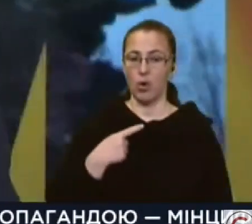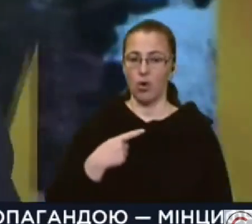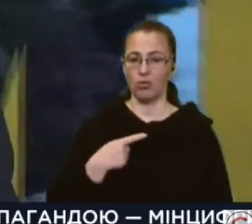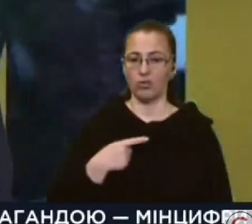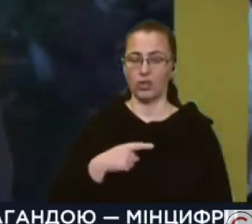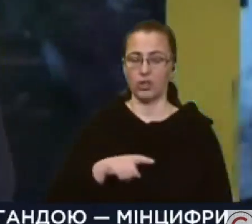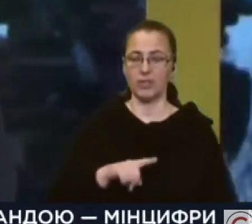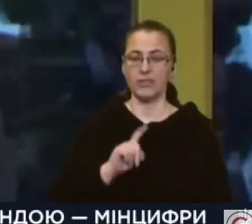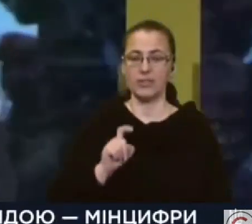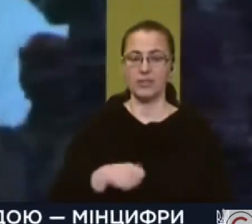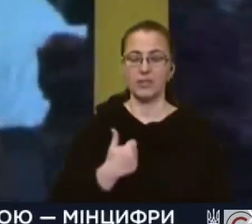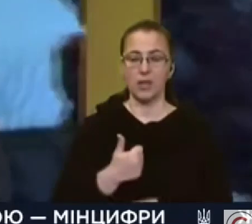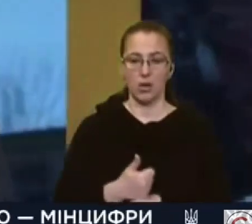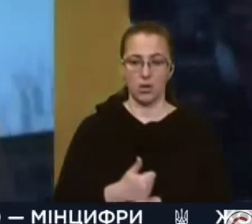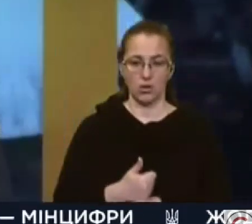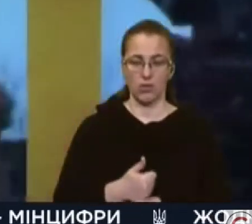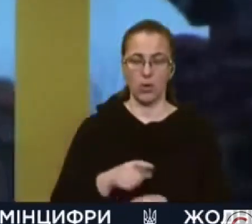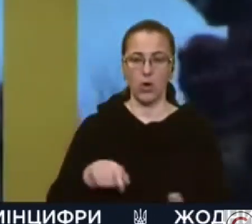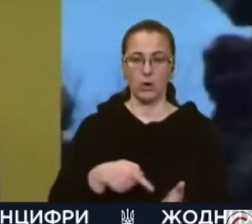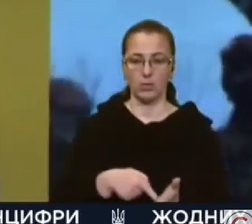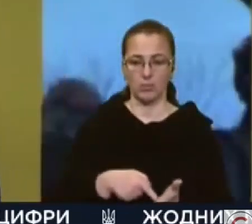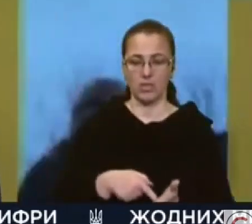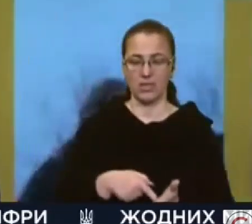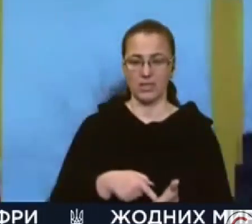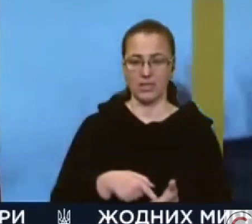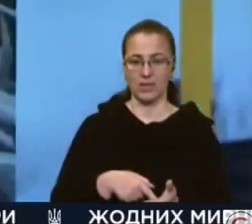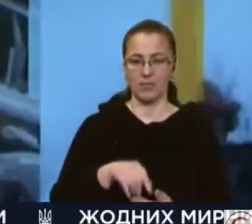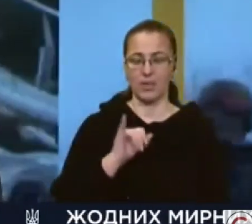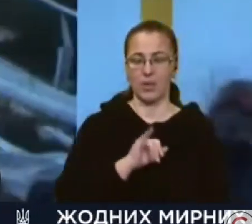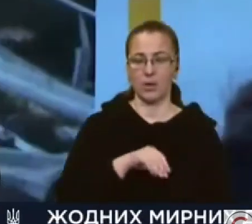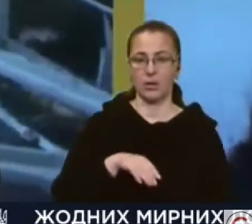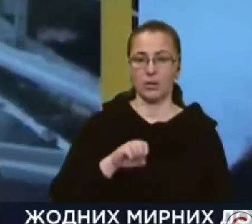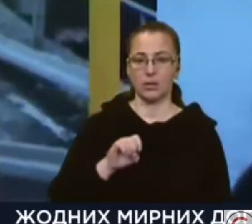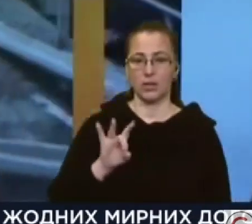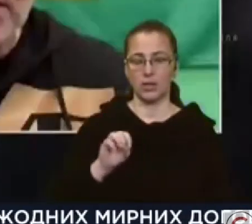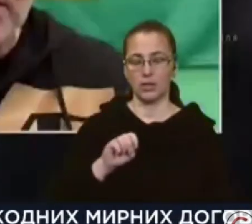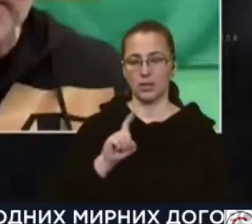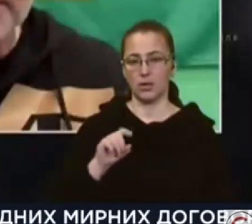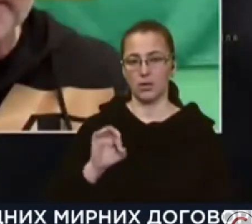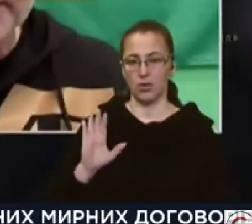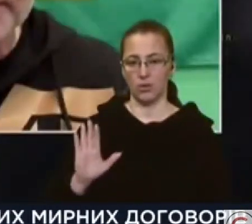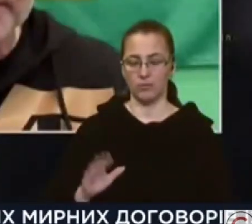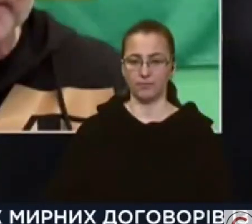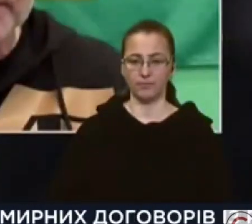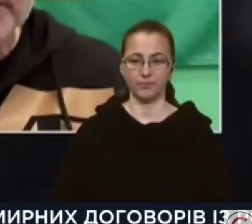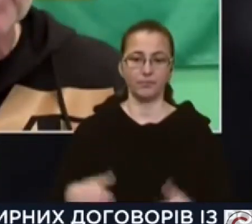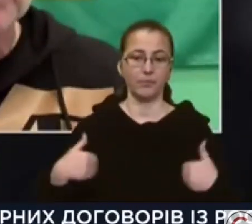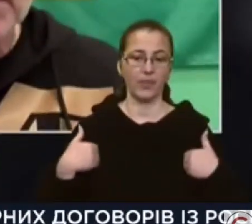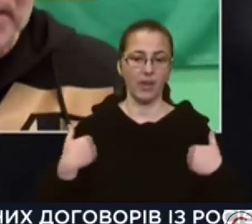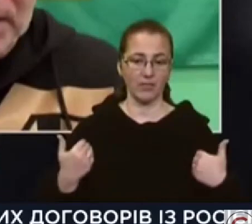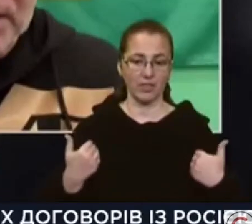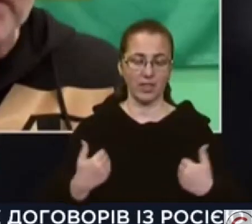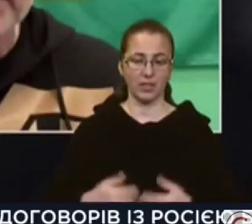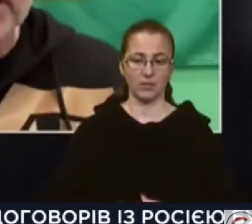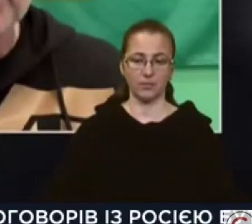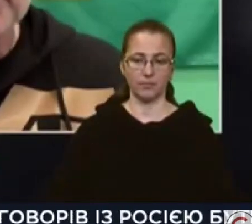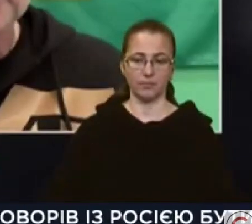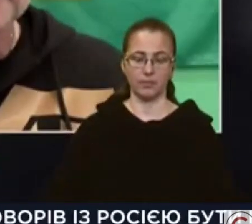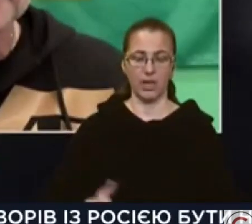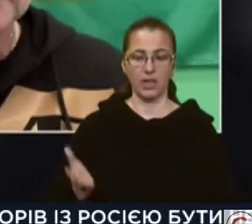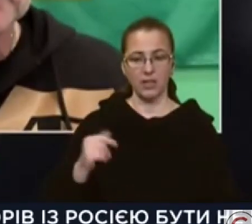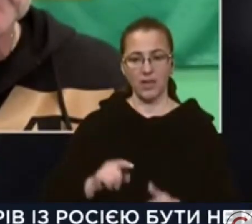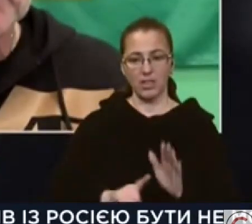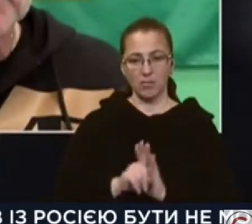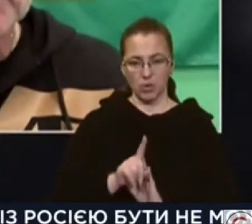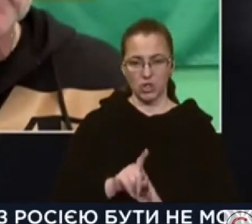говорити з очільником, з міським головою Харковом Ігор Терехов, зараз з нами на зв'язку. Пане Ігоре, вітаю вас.